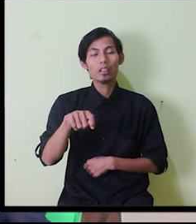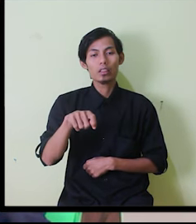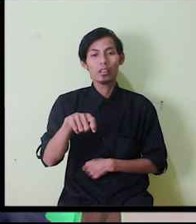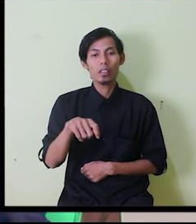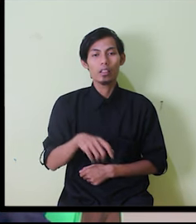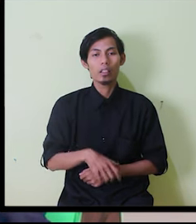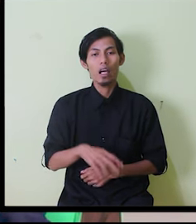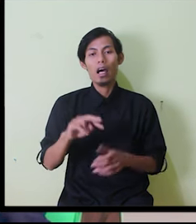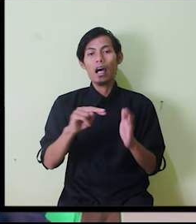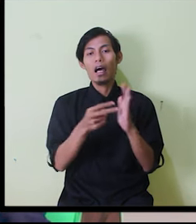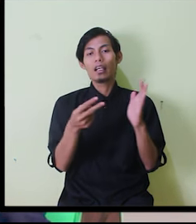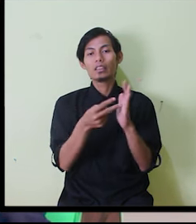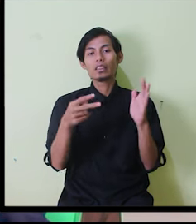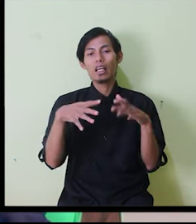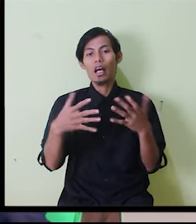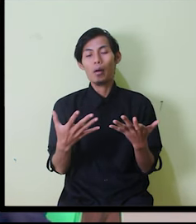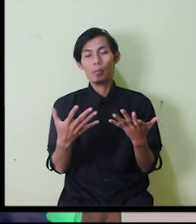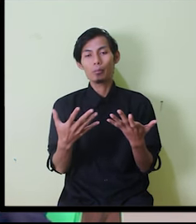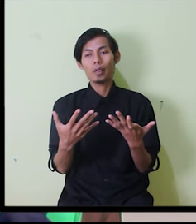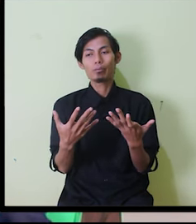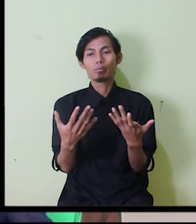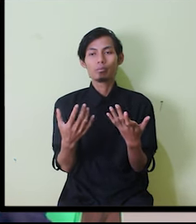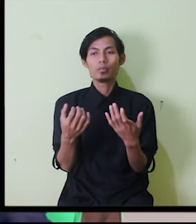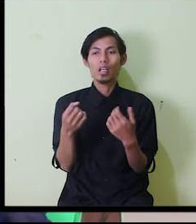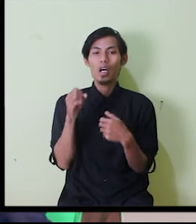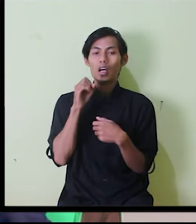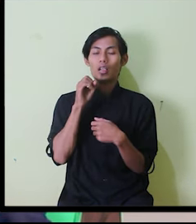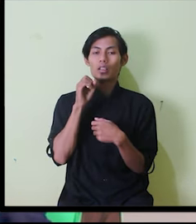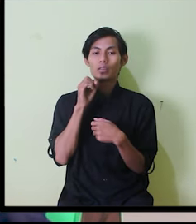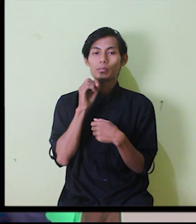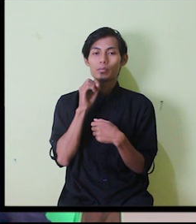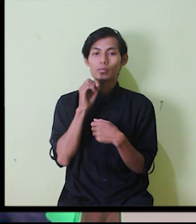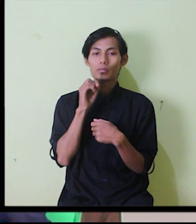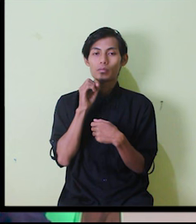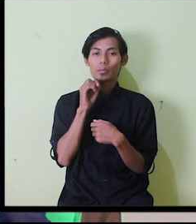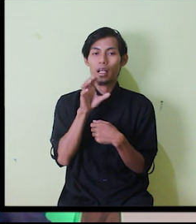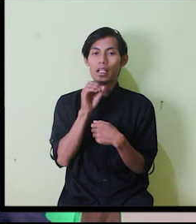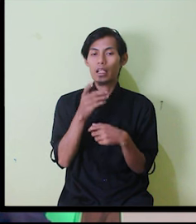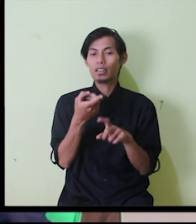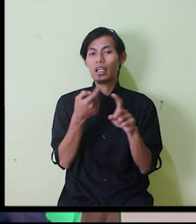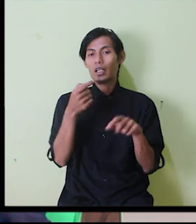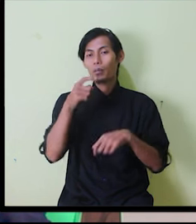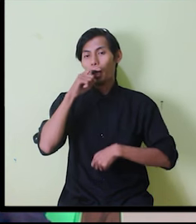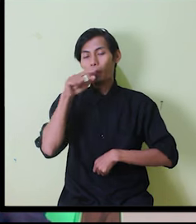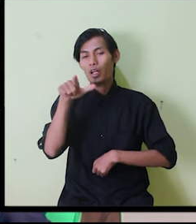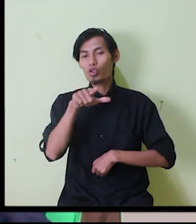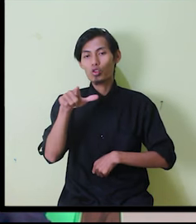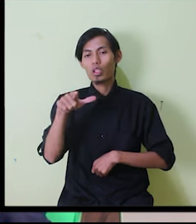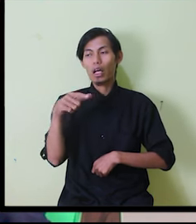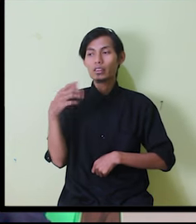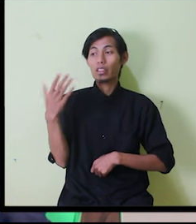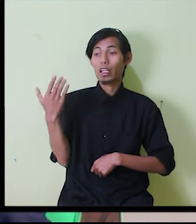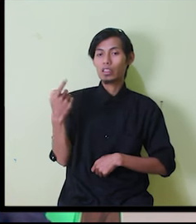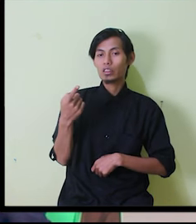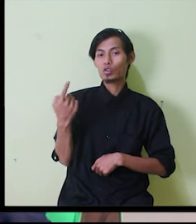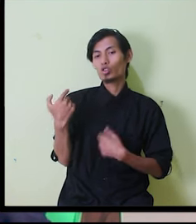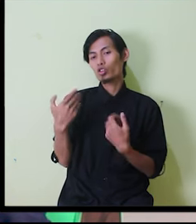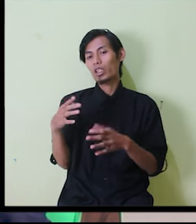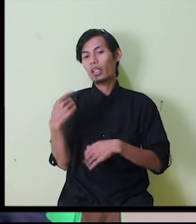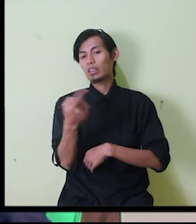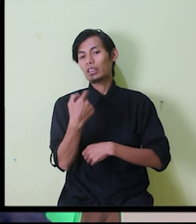dipakai artinya ee himbauan dari bapak lurah tadi Eh semua teman di itu sudah sudah kita lakukan